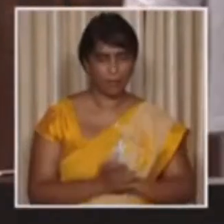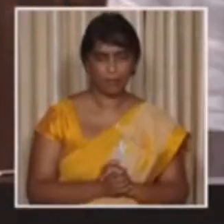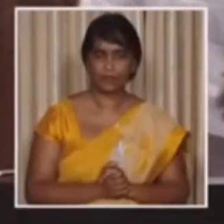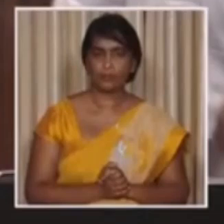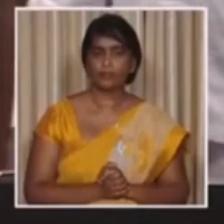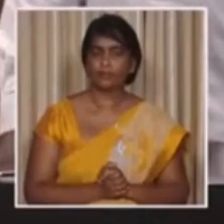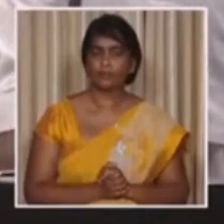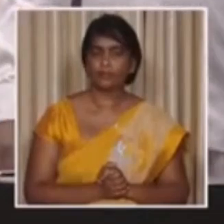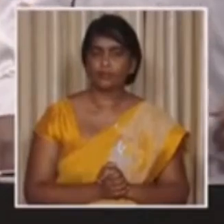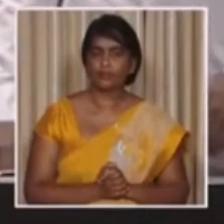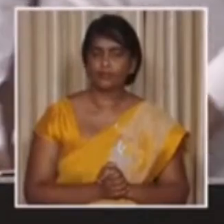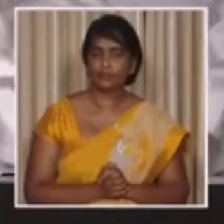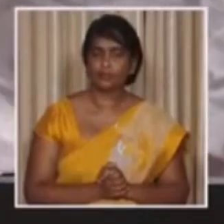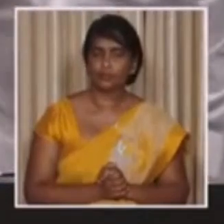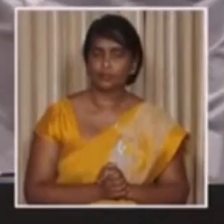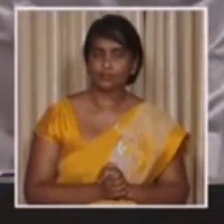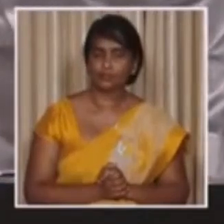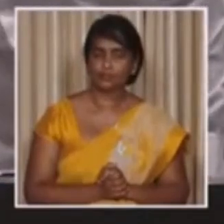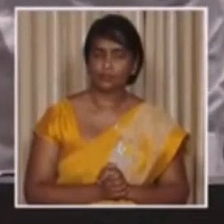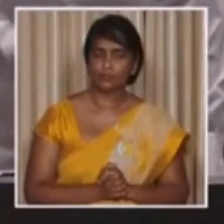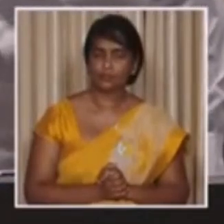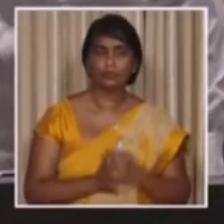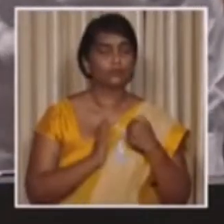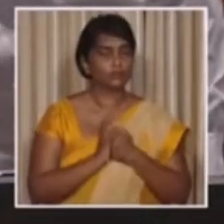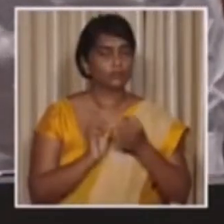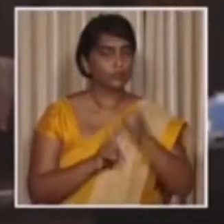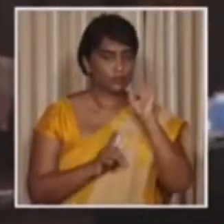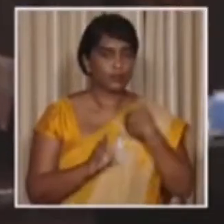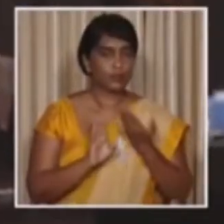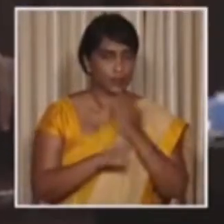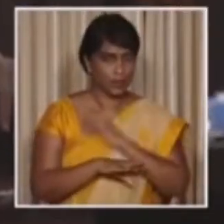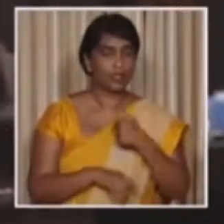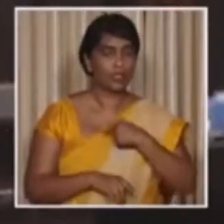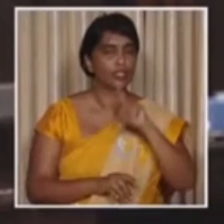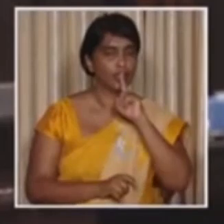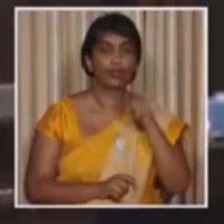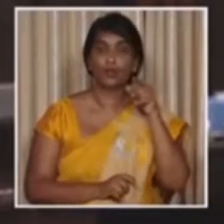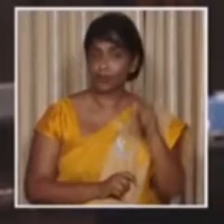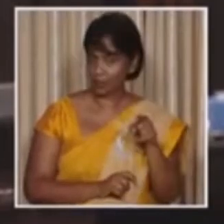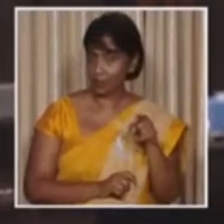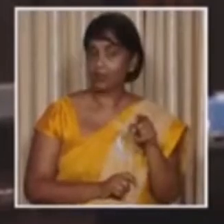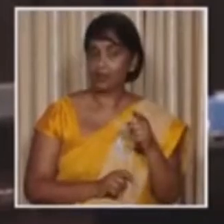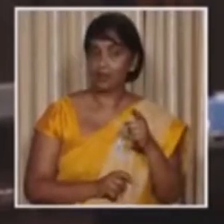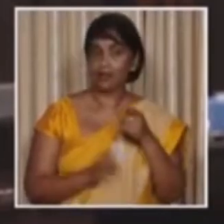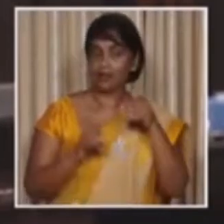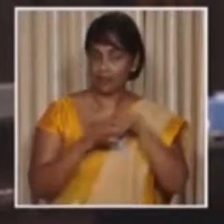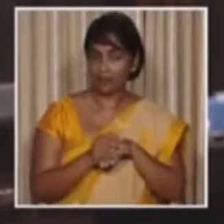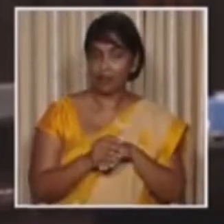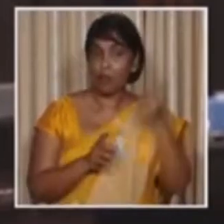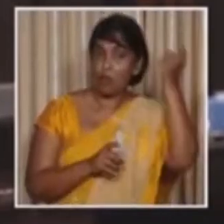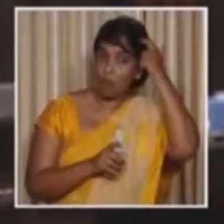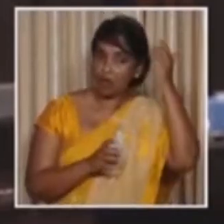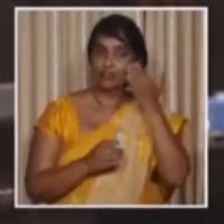Garu Janadhipathyamani, Honorable President. ගරු ජනාධිපතිතුමනි මම මීට කලිනුත් මේ සභාවේ කියලා තියෙනවා ඔබතුමා අර අපිරජ ඉබ්බකේ ඉන්න අර මොලකරු